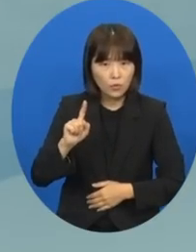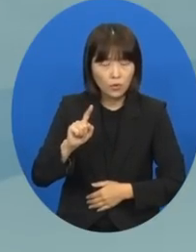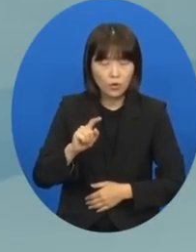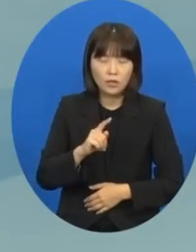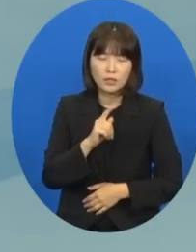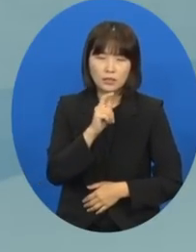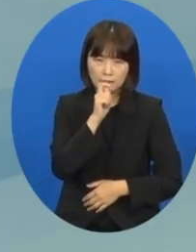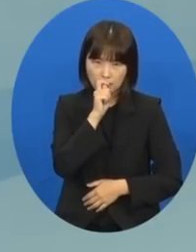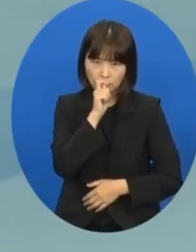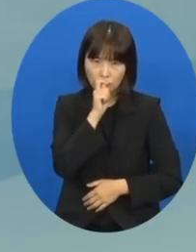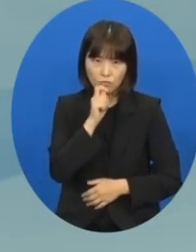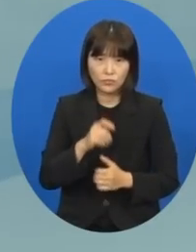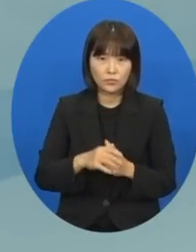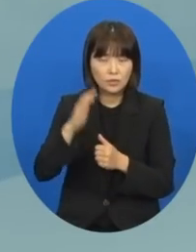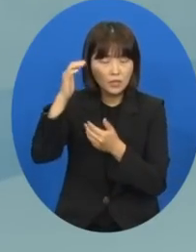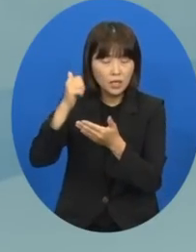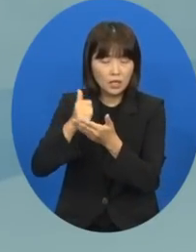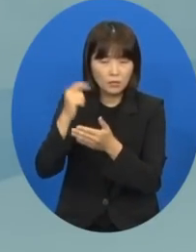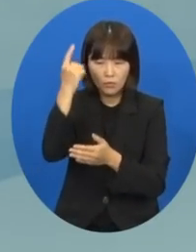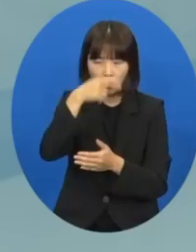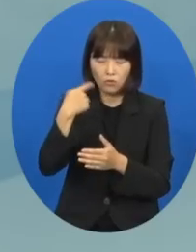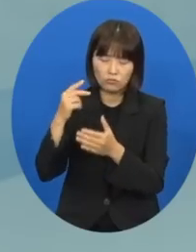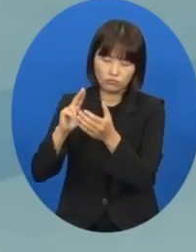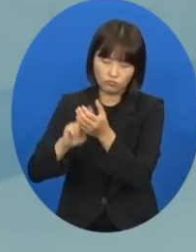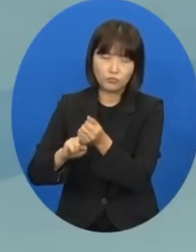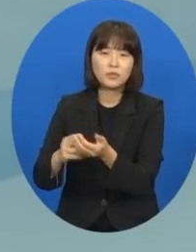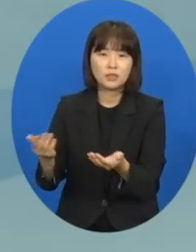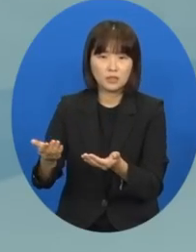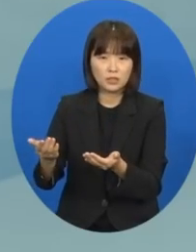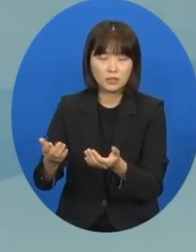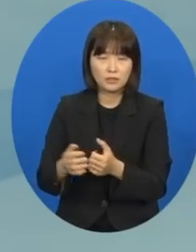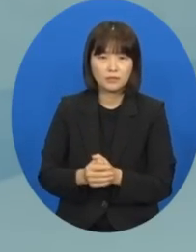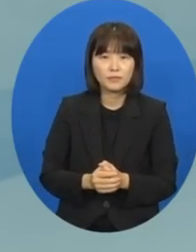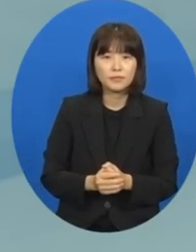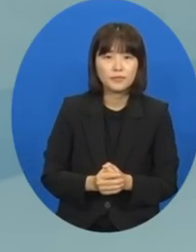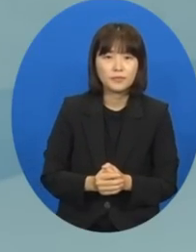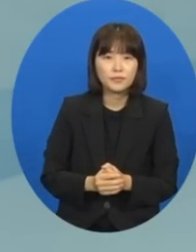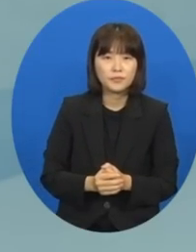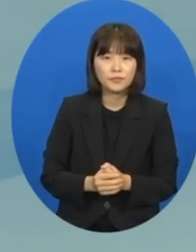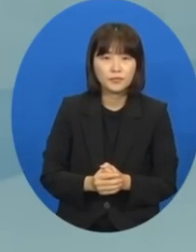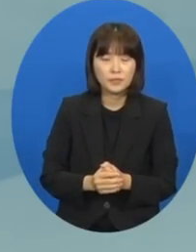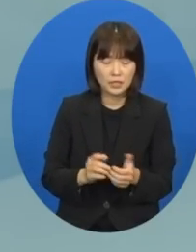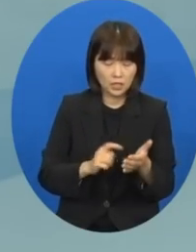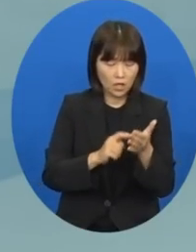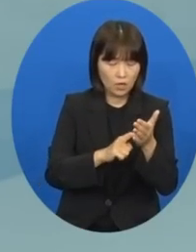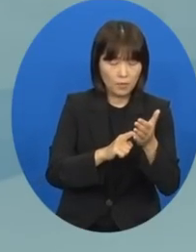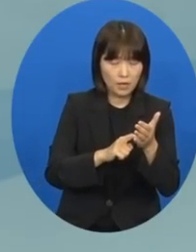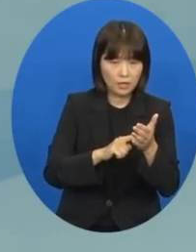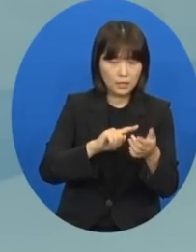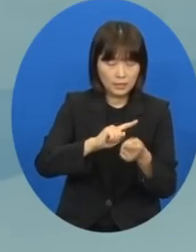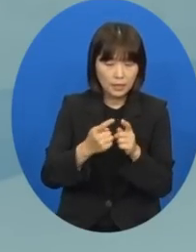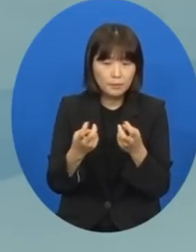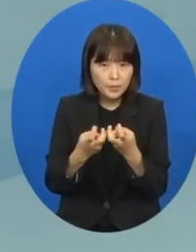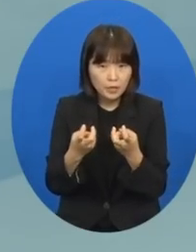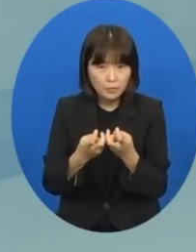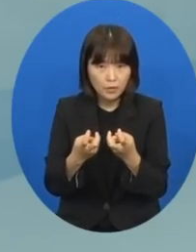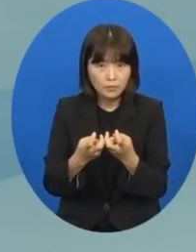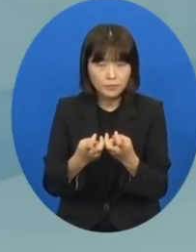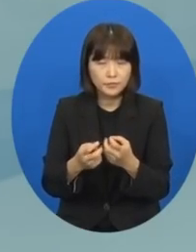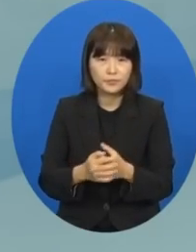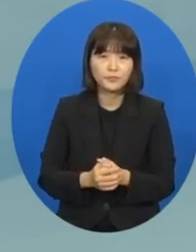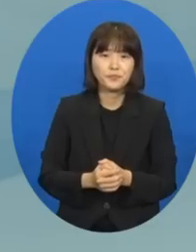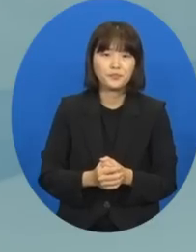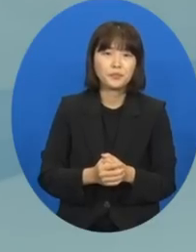침묵입니다. 하나님의 얼굴을 숨기시는 거예요. 자, 이게 어디 나오냐면 성급한 자선책, 하갈을 취한 두 번째 결과, 첫 번째